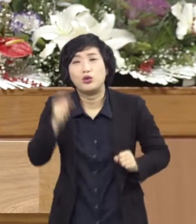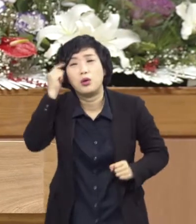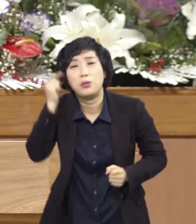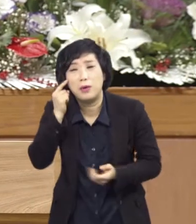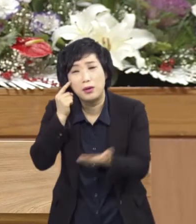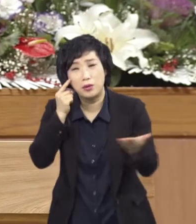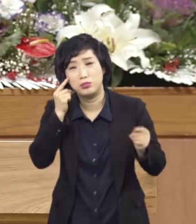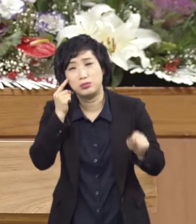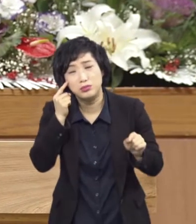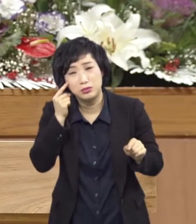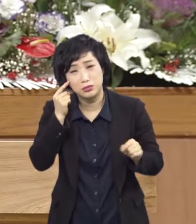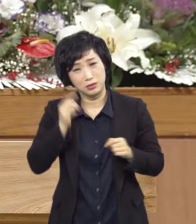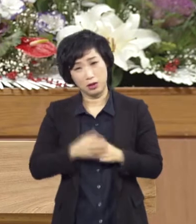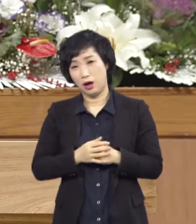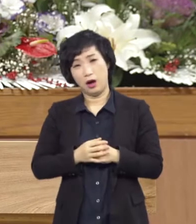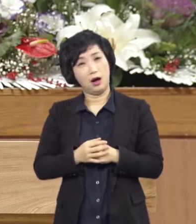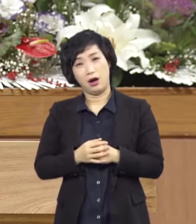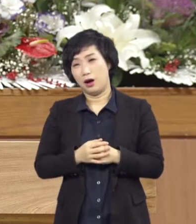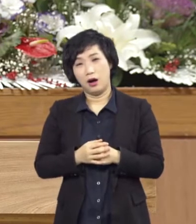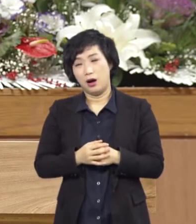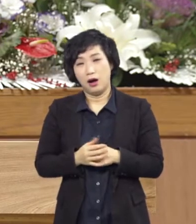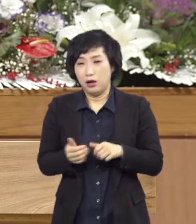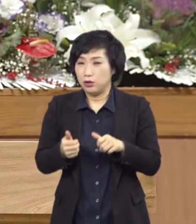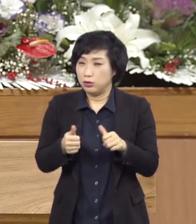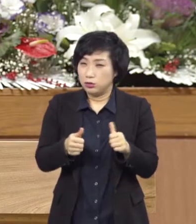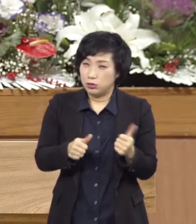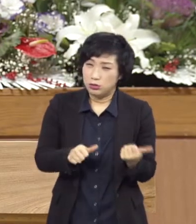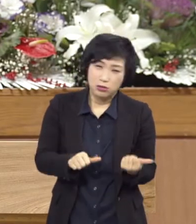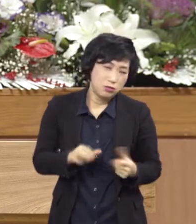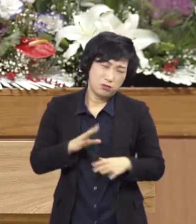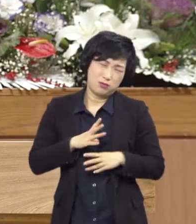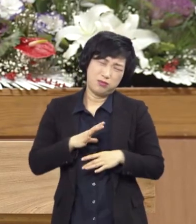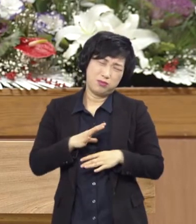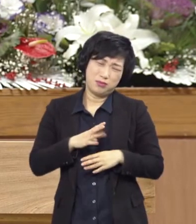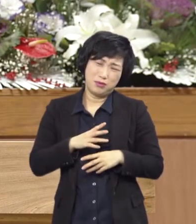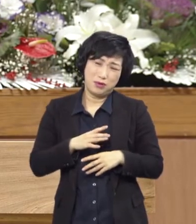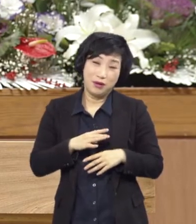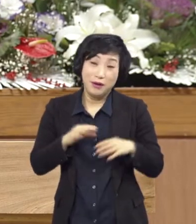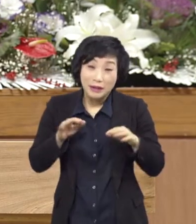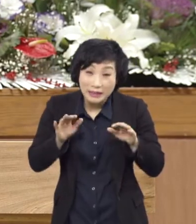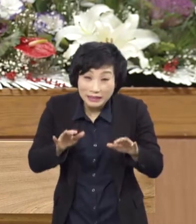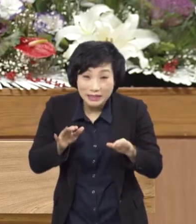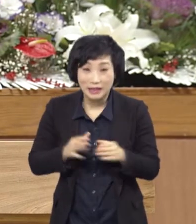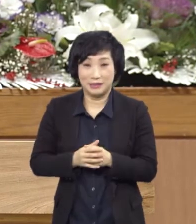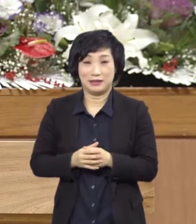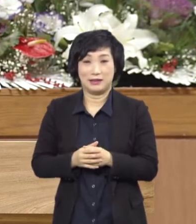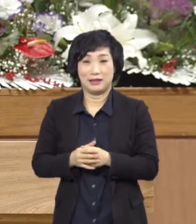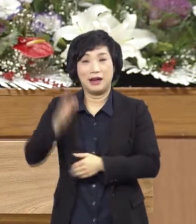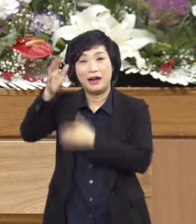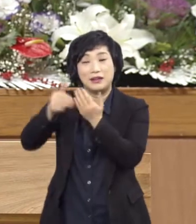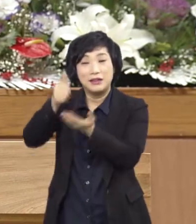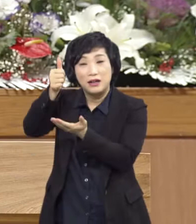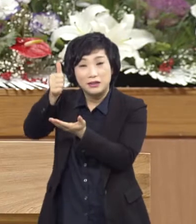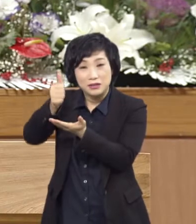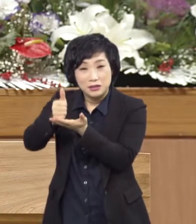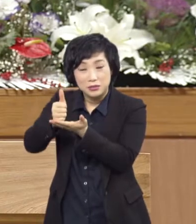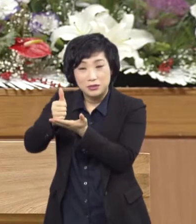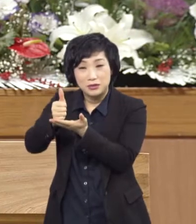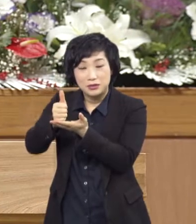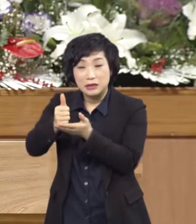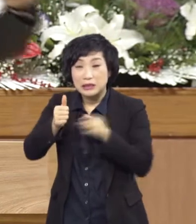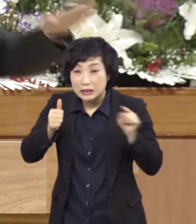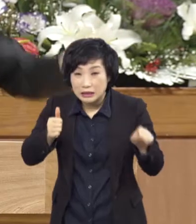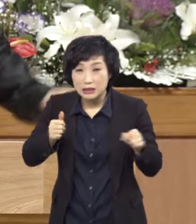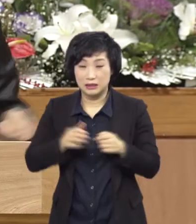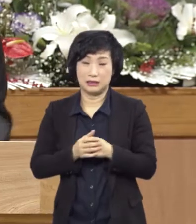때 죽음은 끔찍한 것인데 그러나 하나님은 이와